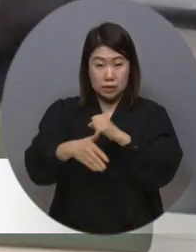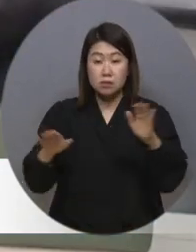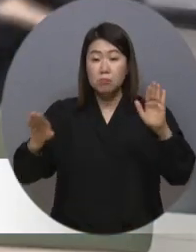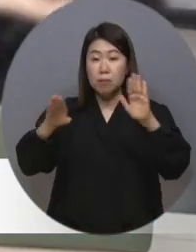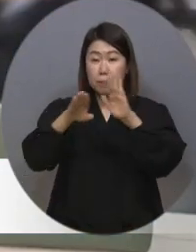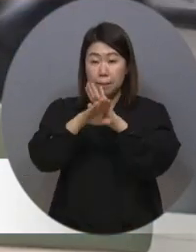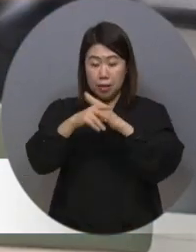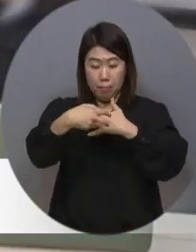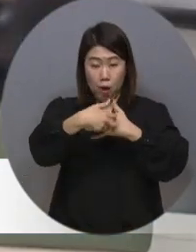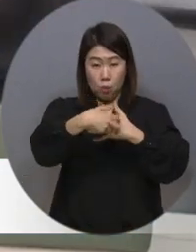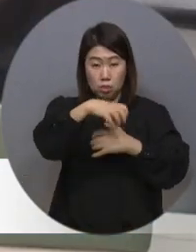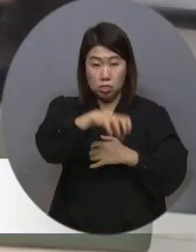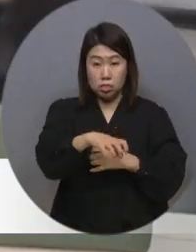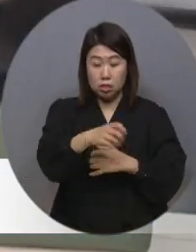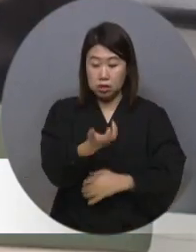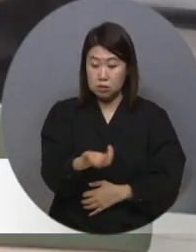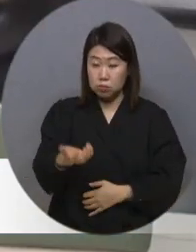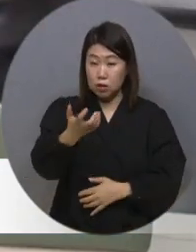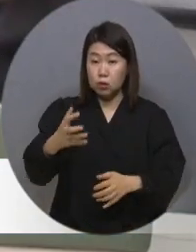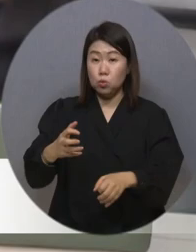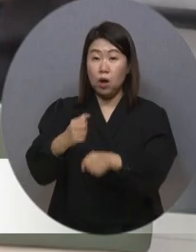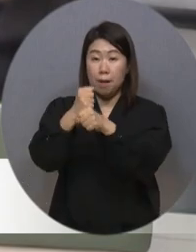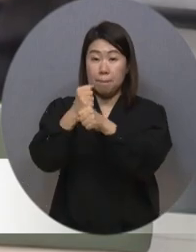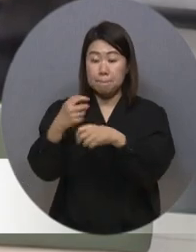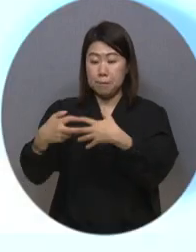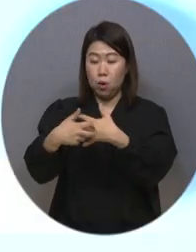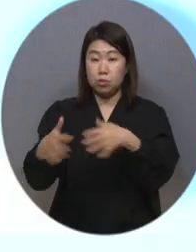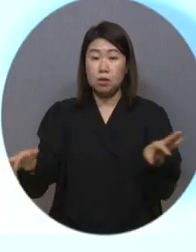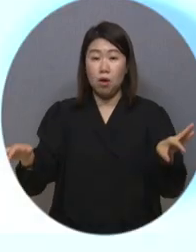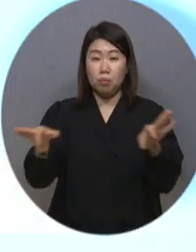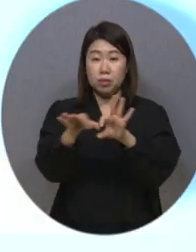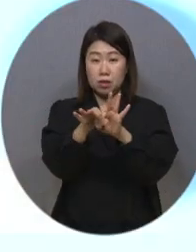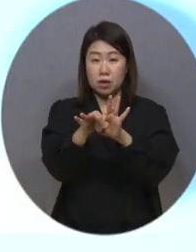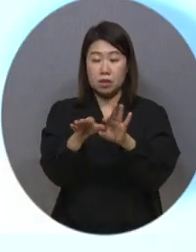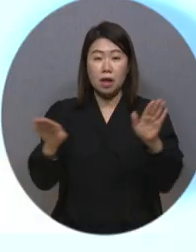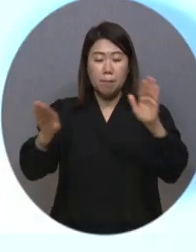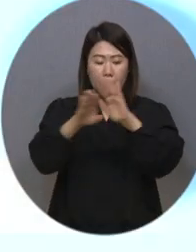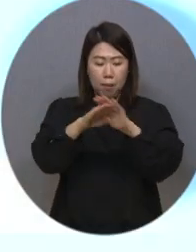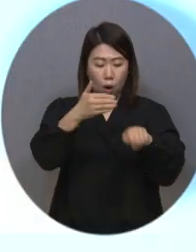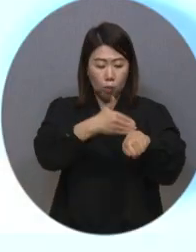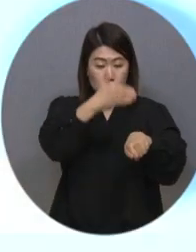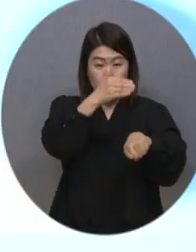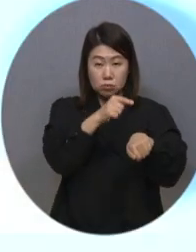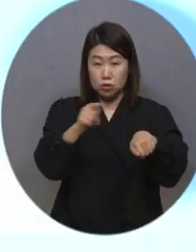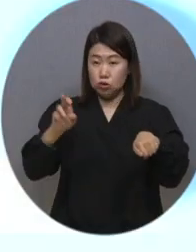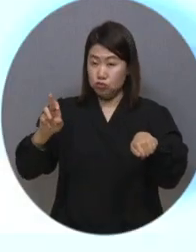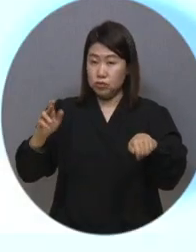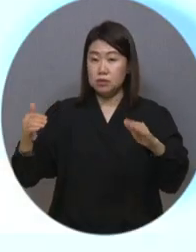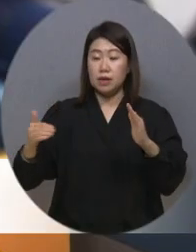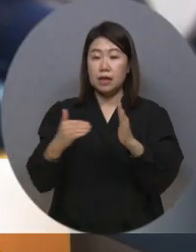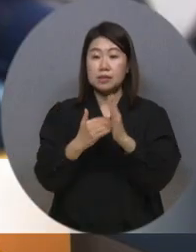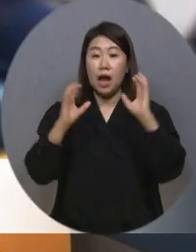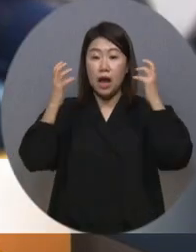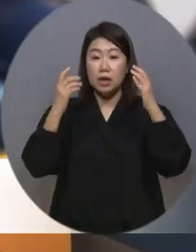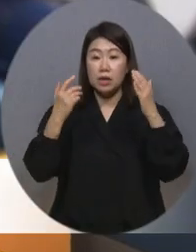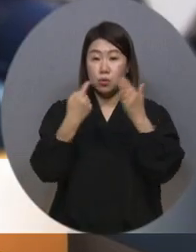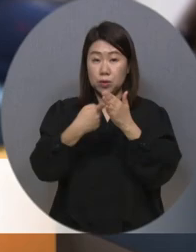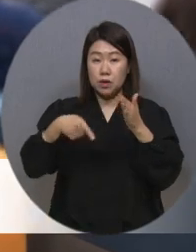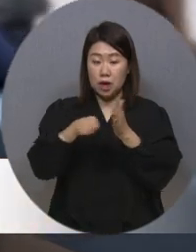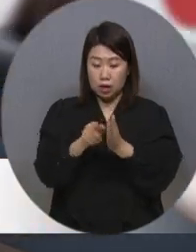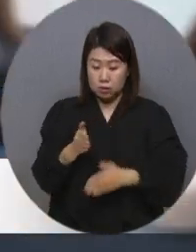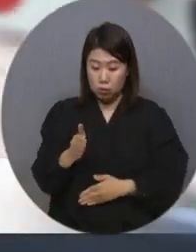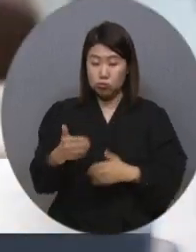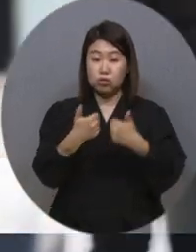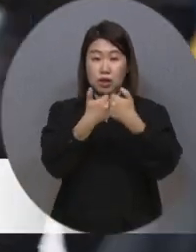동네 의원 병원 상급종합병원의 연계를 강화돼 밤 9시에서 12시 사이 소아 환자를 위한 전문상담센터를